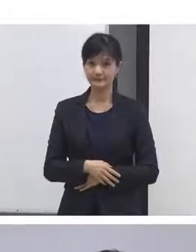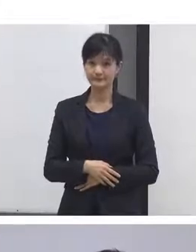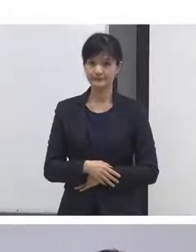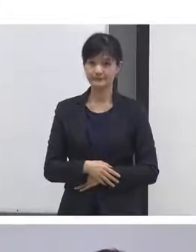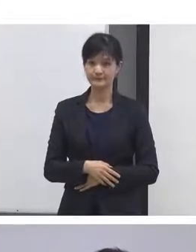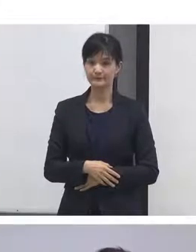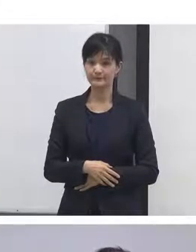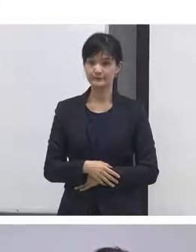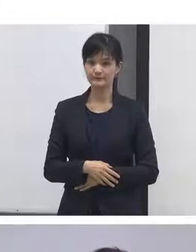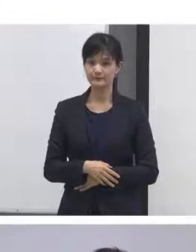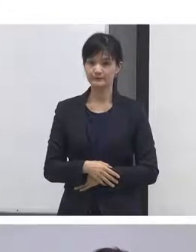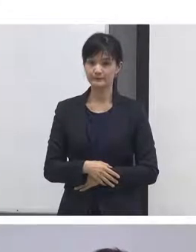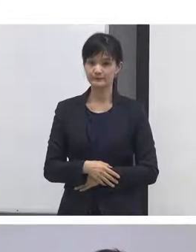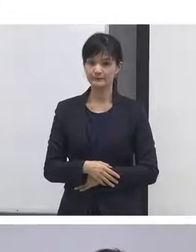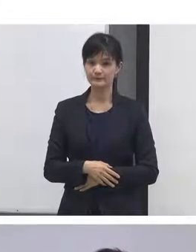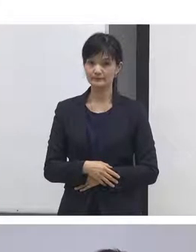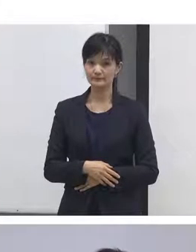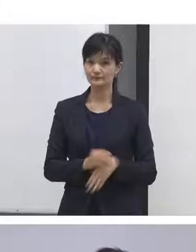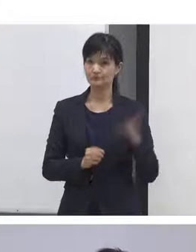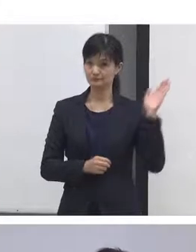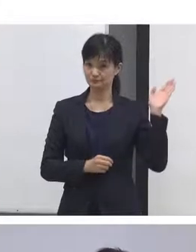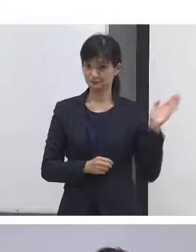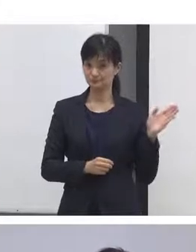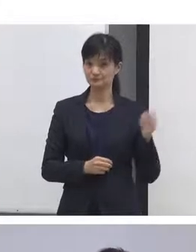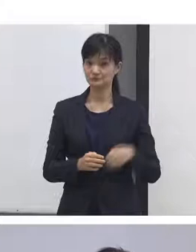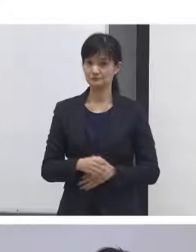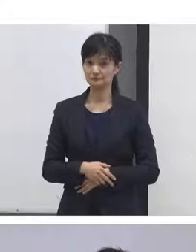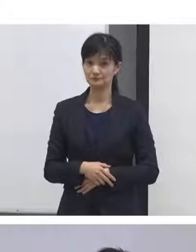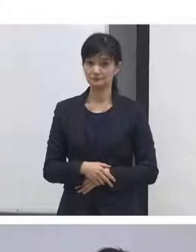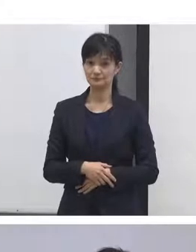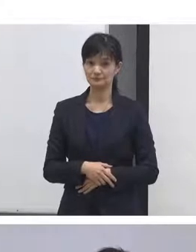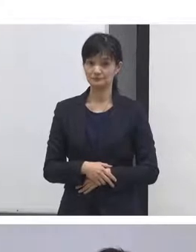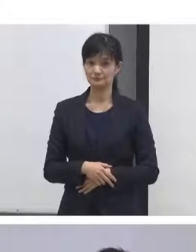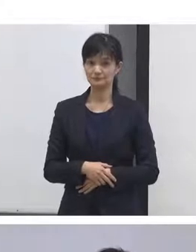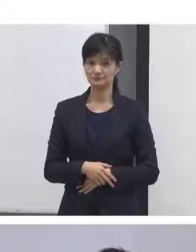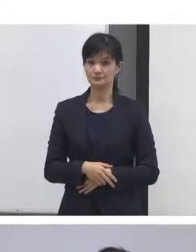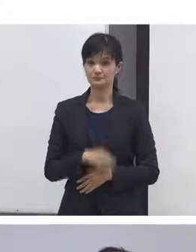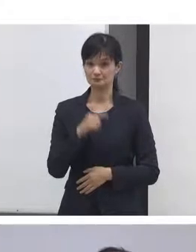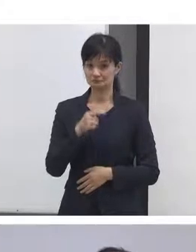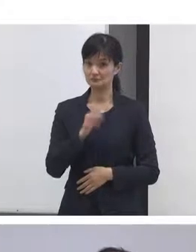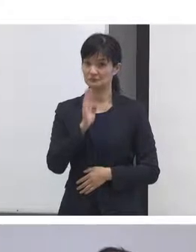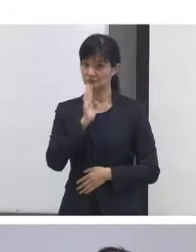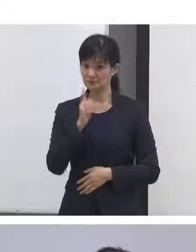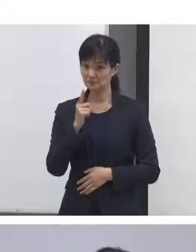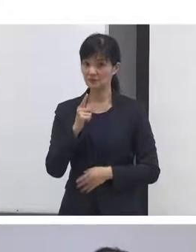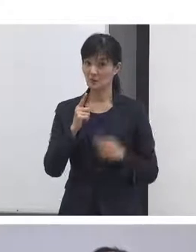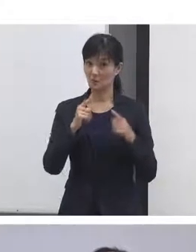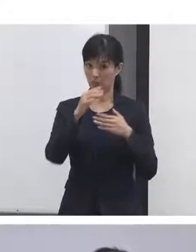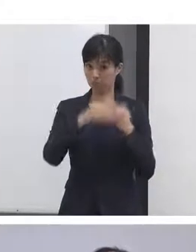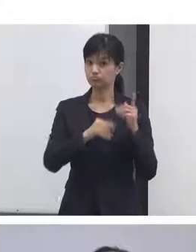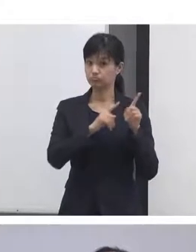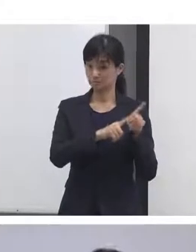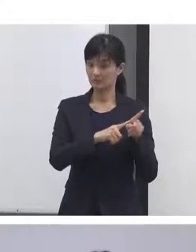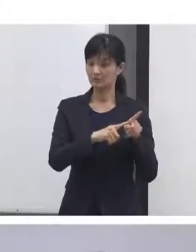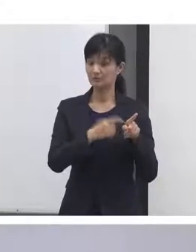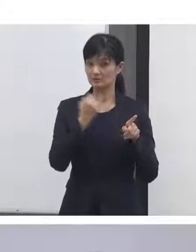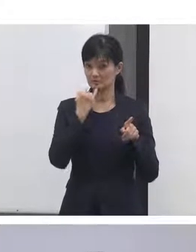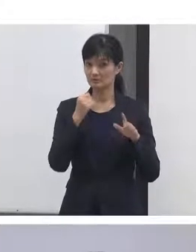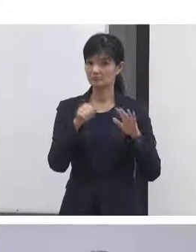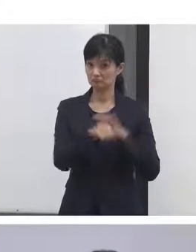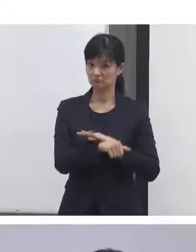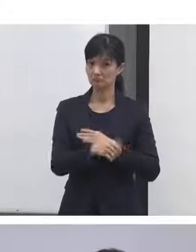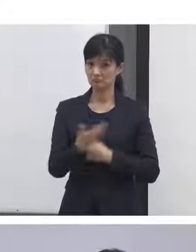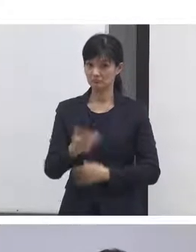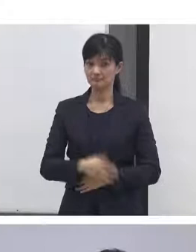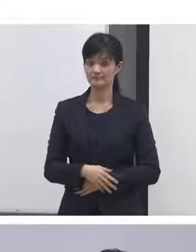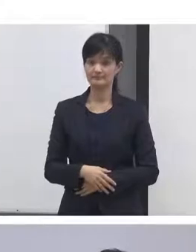只有能玩得起 G0V 这一套治理方式、宣言 COC 什么的人才能成为社群的一份子？嗯，